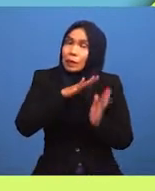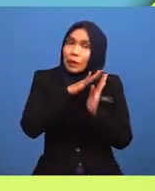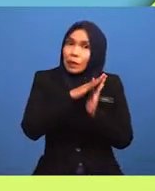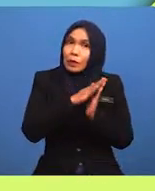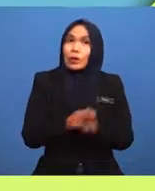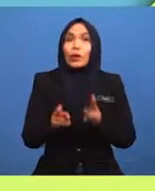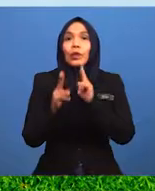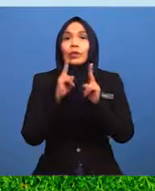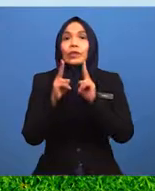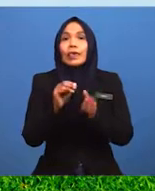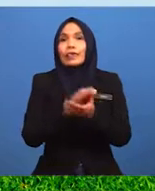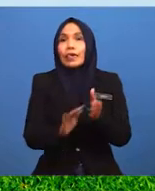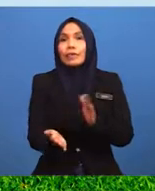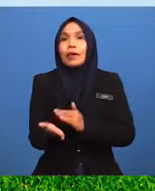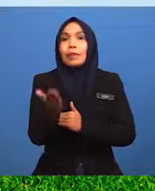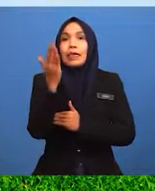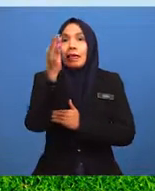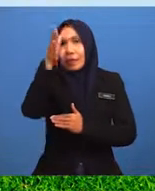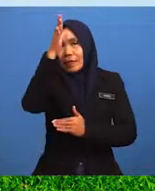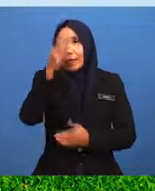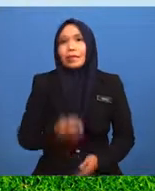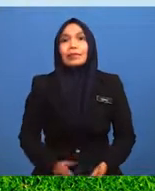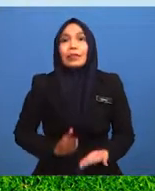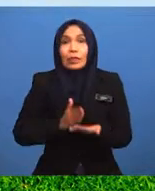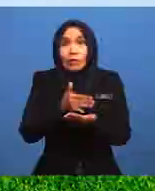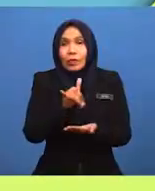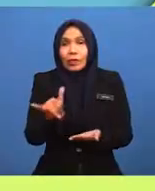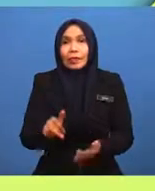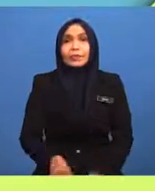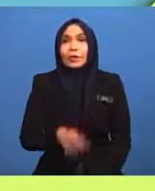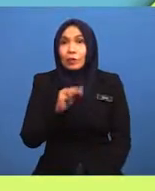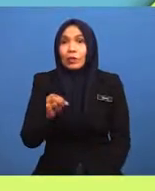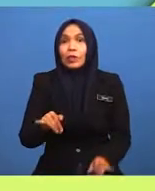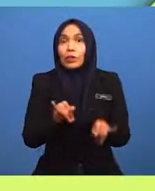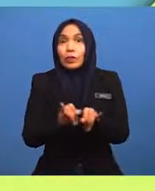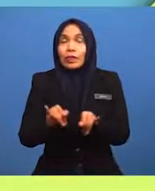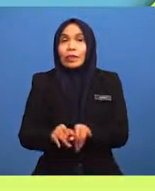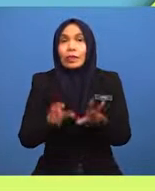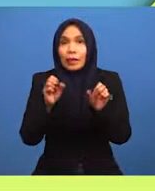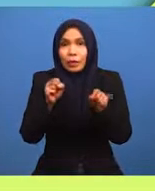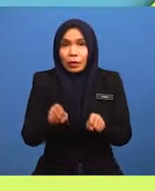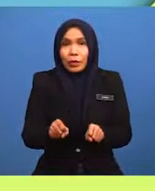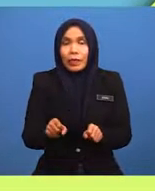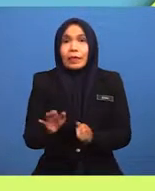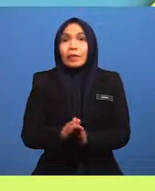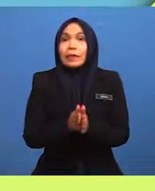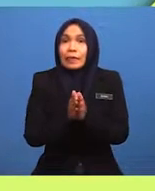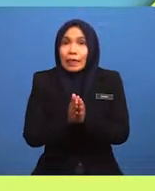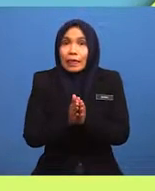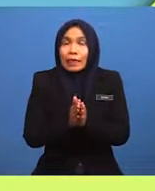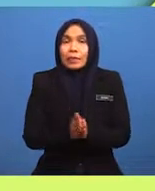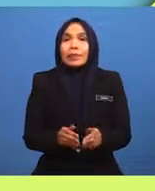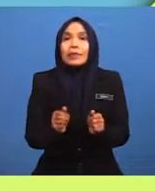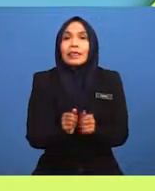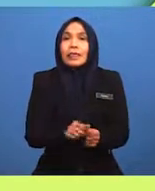Ayah. Seterusnya, murid-murid juga boleh bersalam dengan ibu bapa